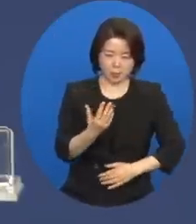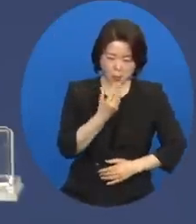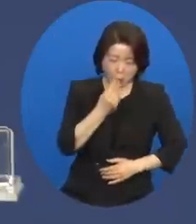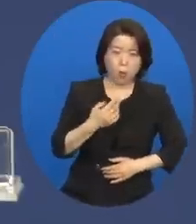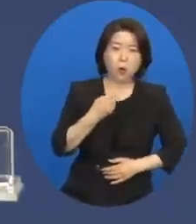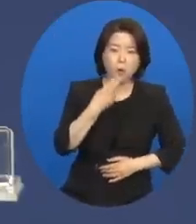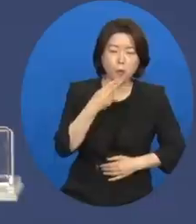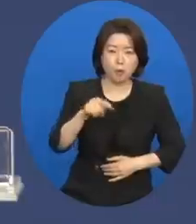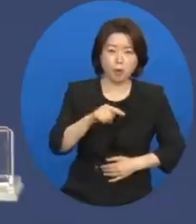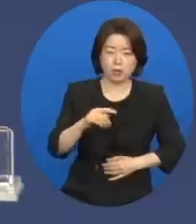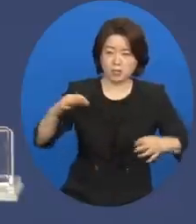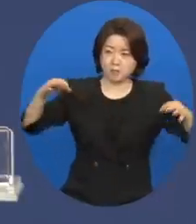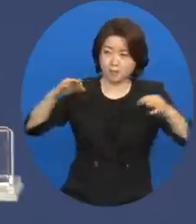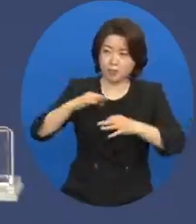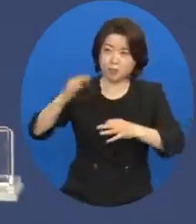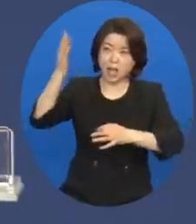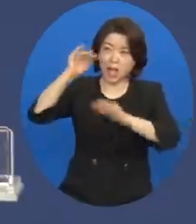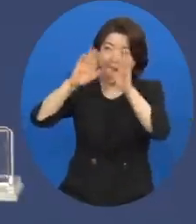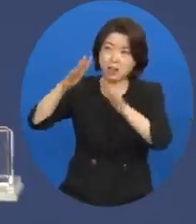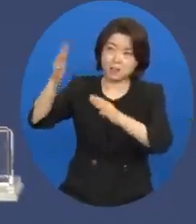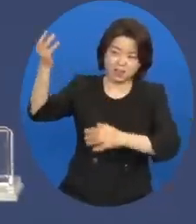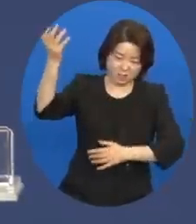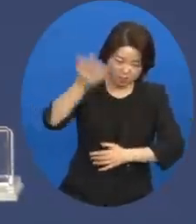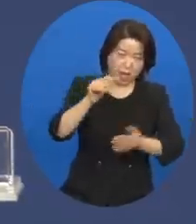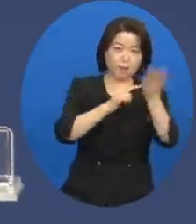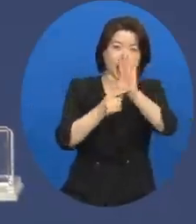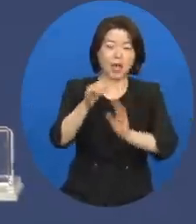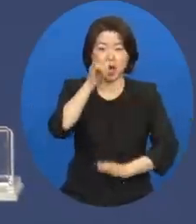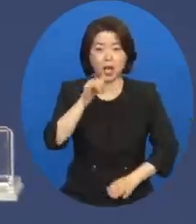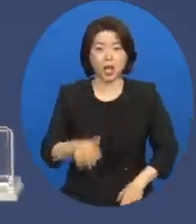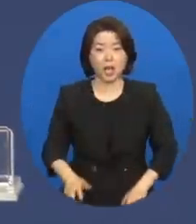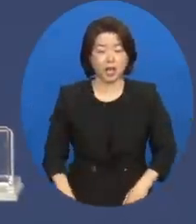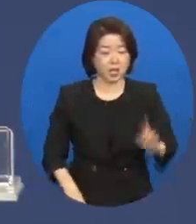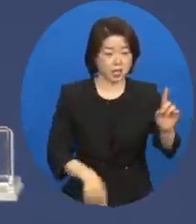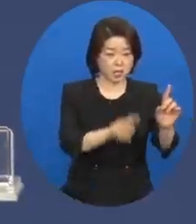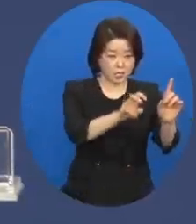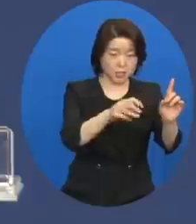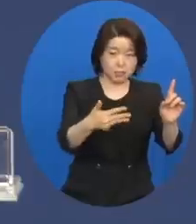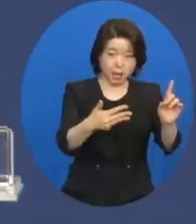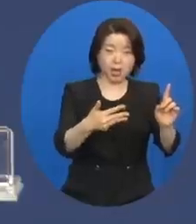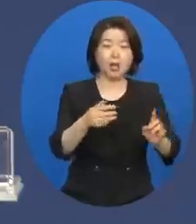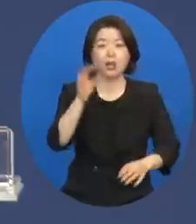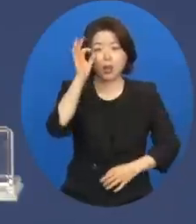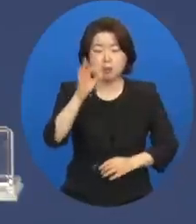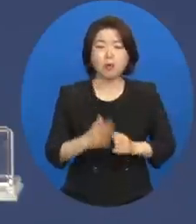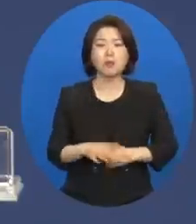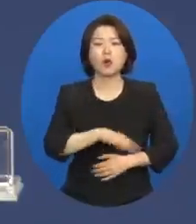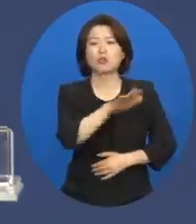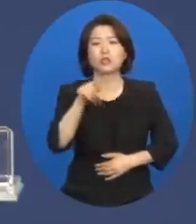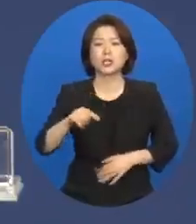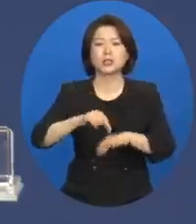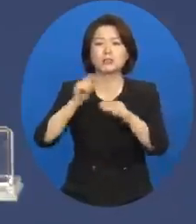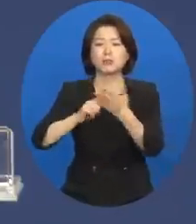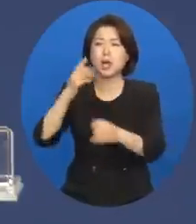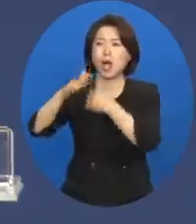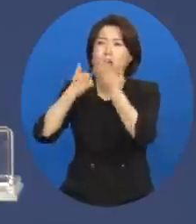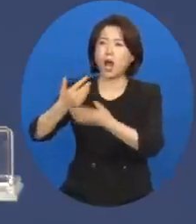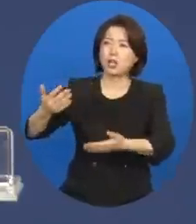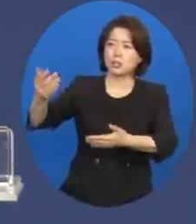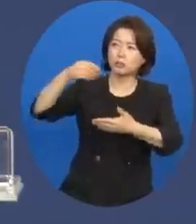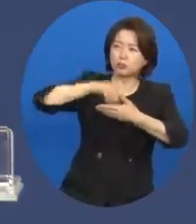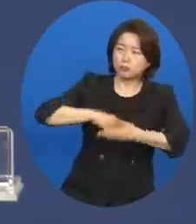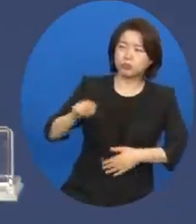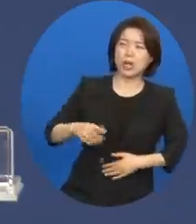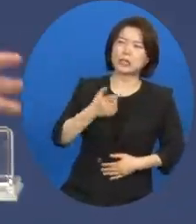대하여 하늘로부터 나타나나니 1장 28절에 저희가 그 마음에 하나님 두기를